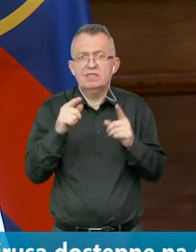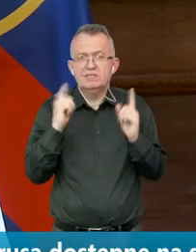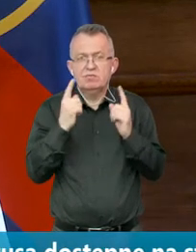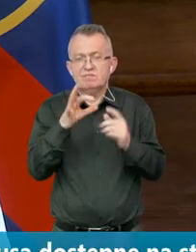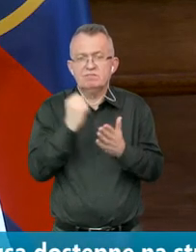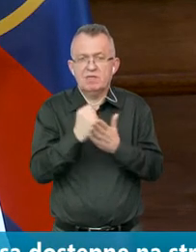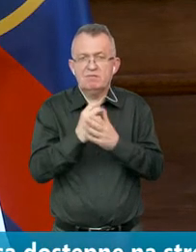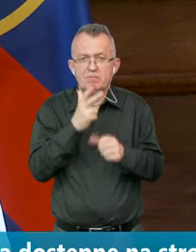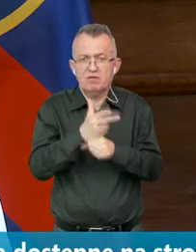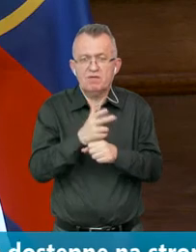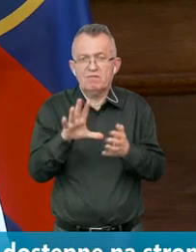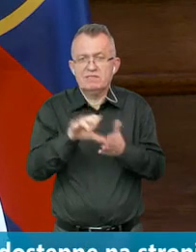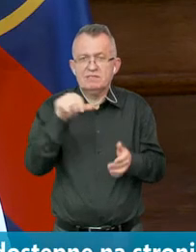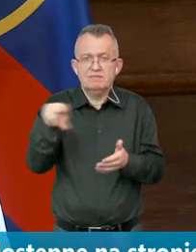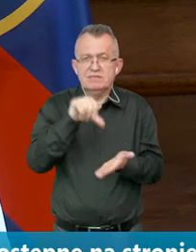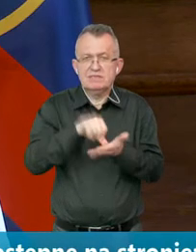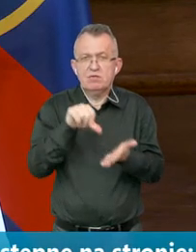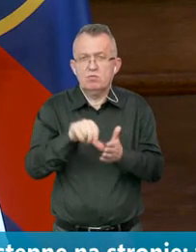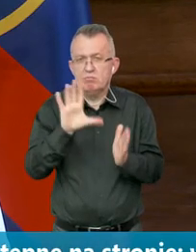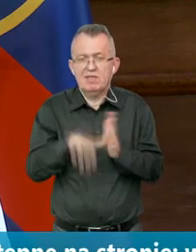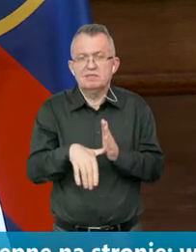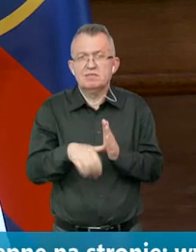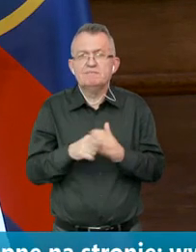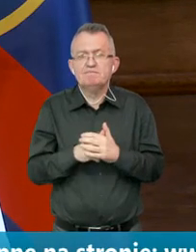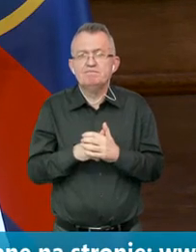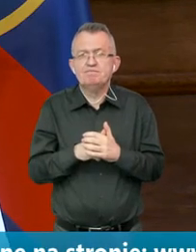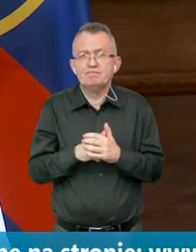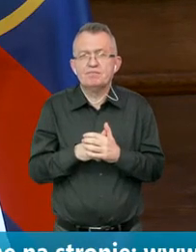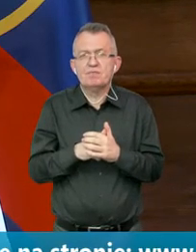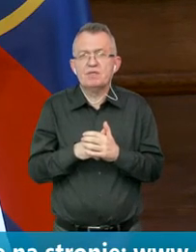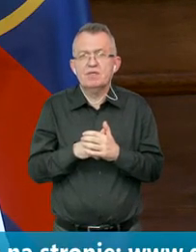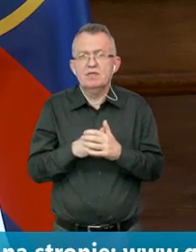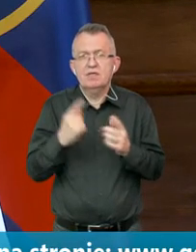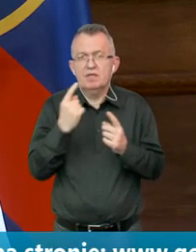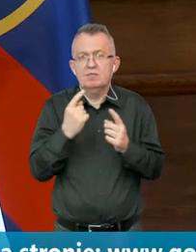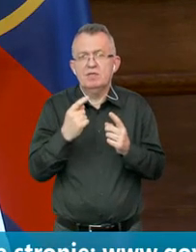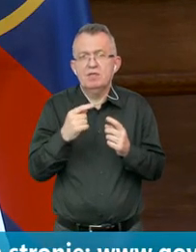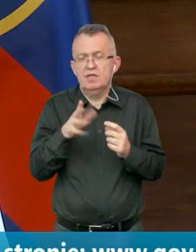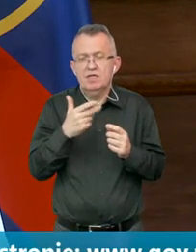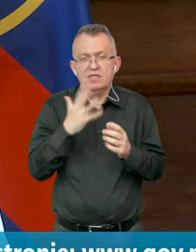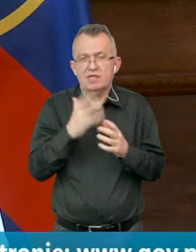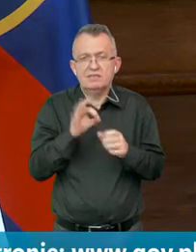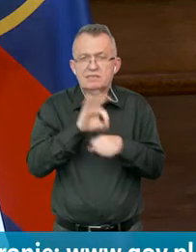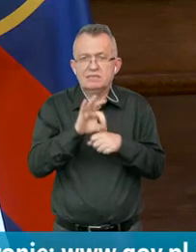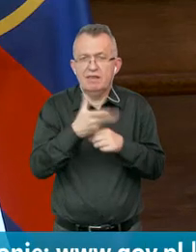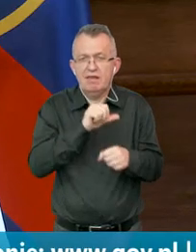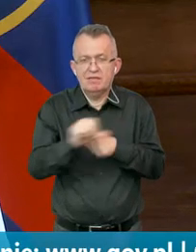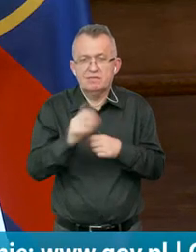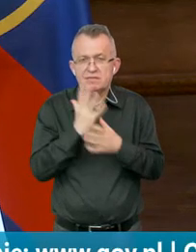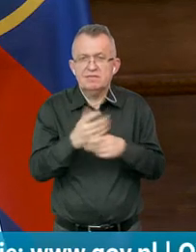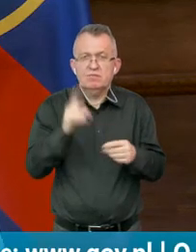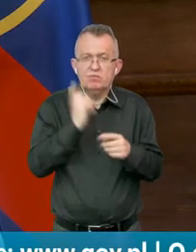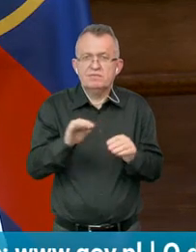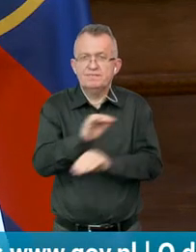parkowania w ścisłym centrum naszego miasta, więc nie jest to przejaw szykany, ale właśnie wymuszenia